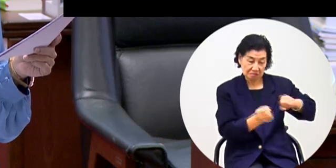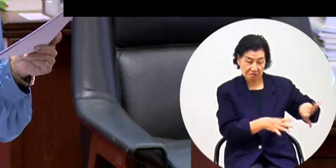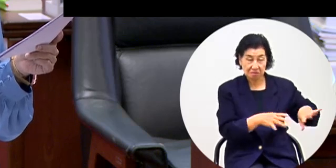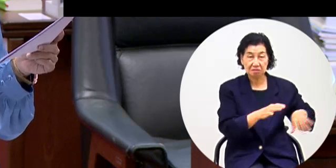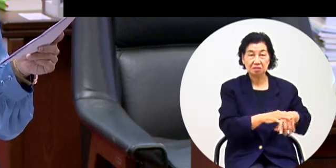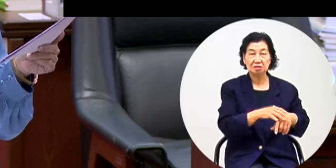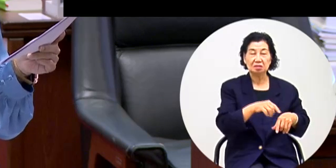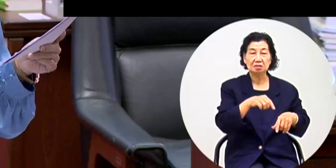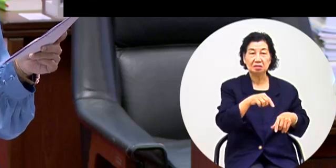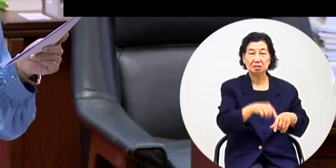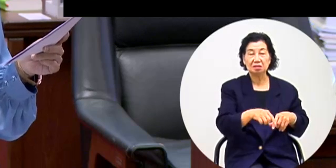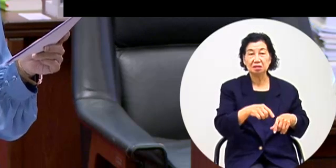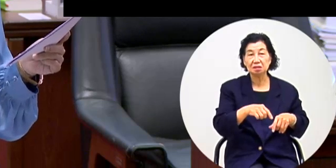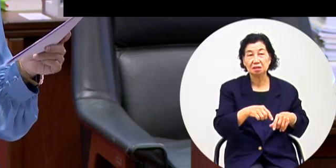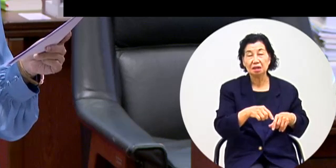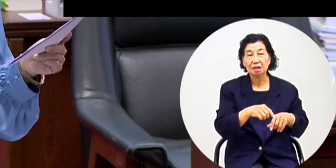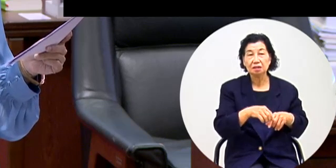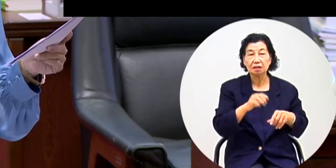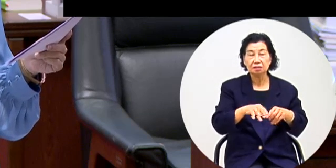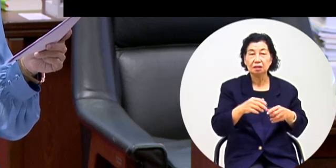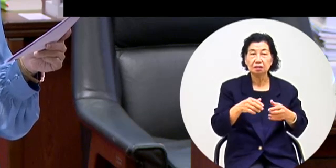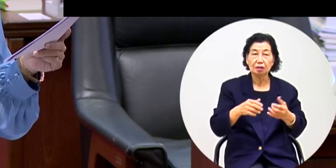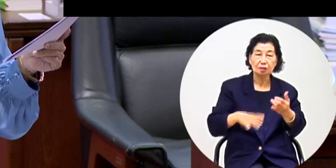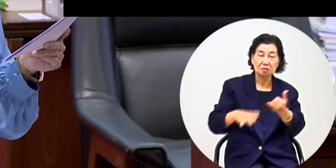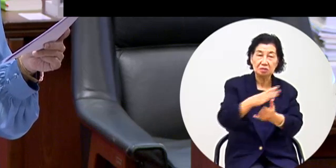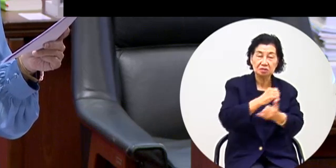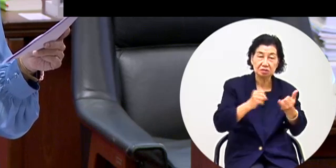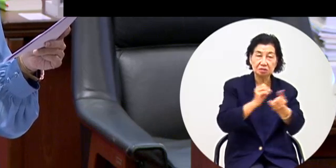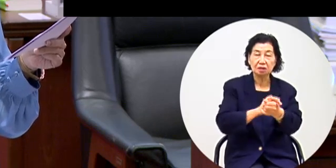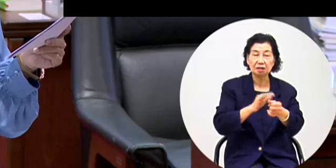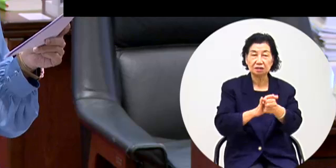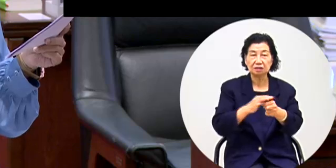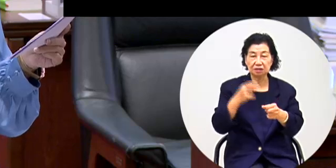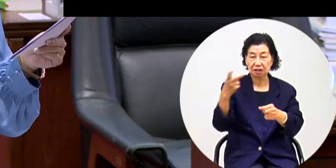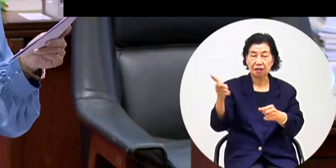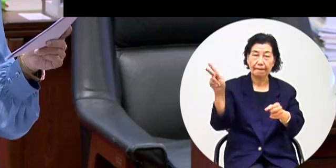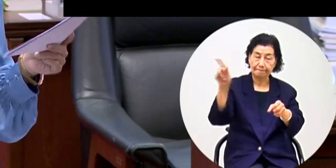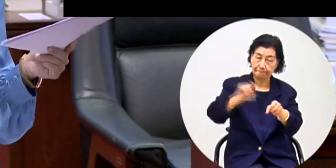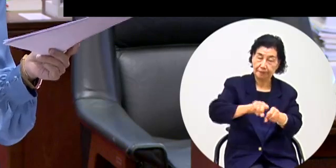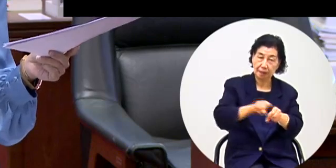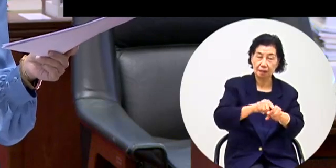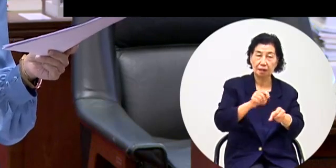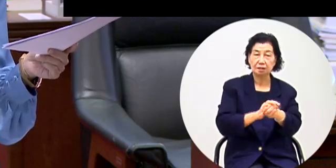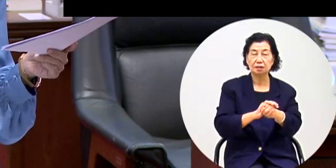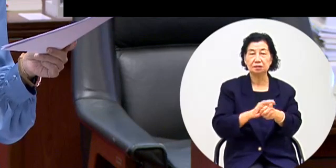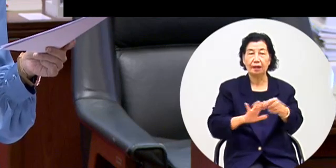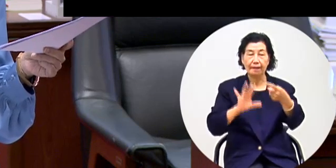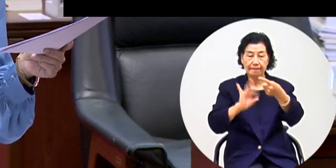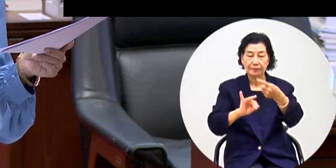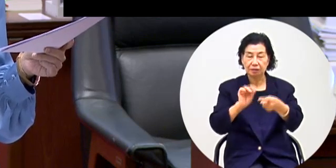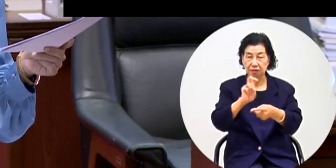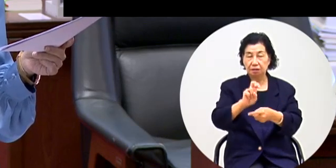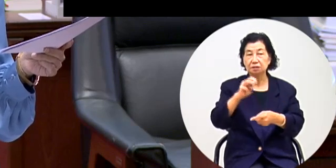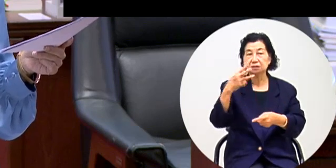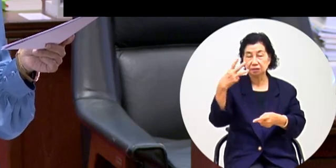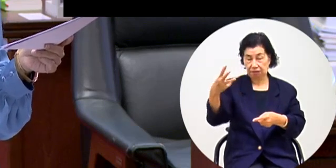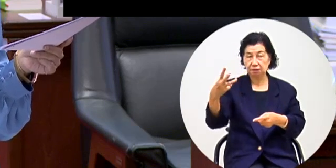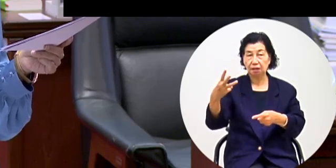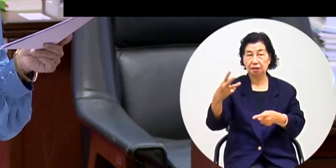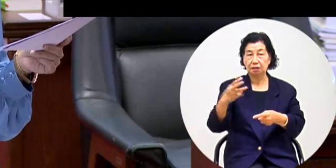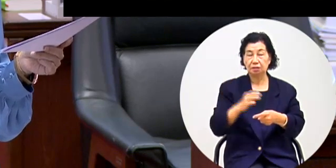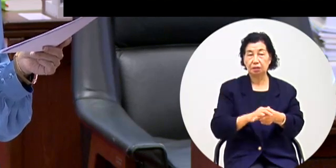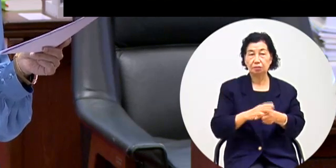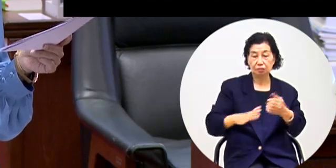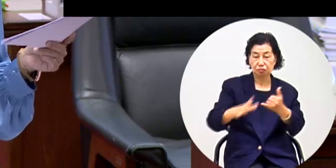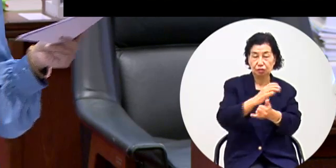2倍，那底渣量大概23%，也大概是全台的1/5强啊，那这